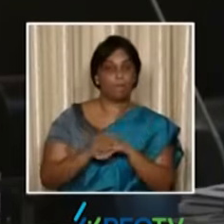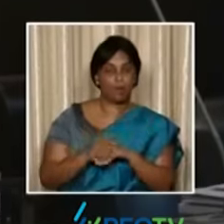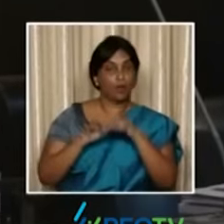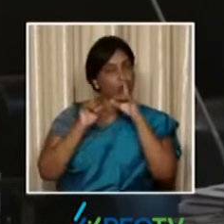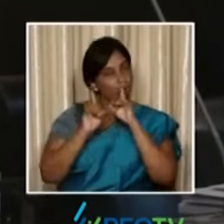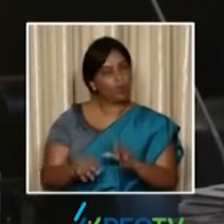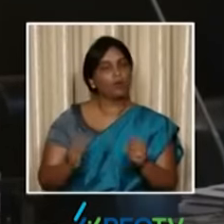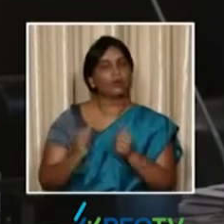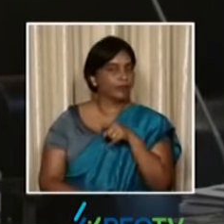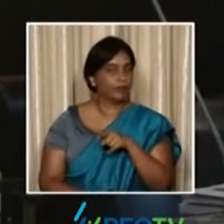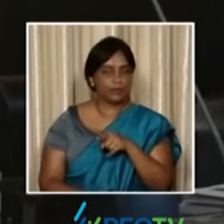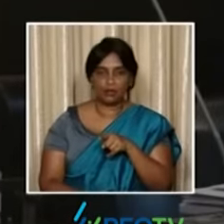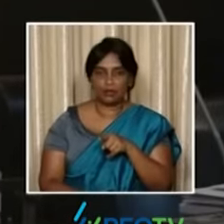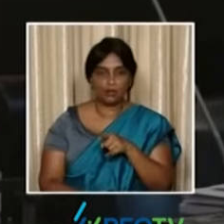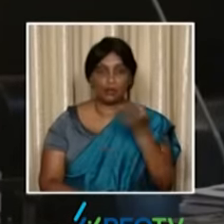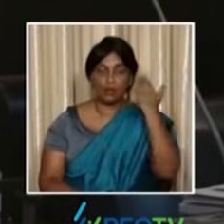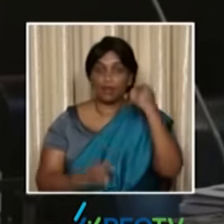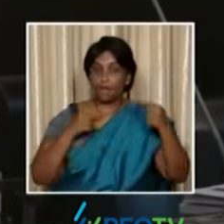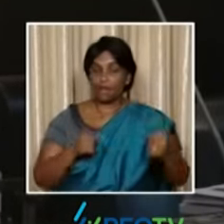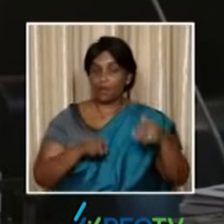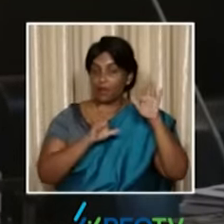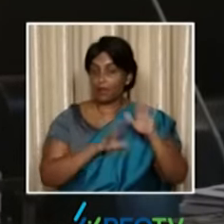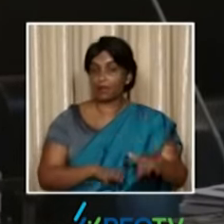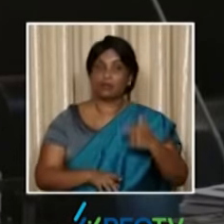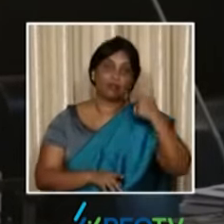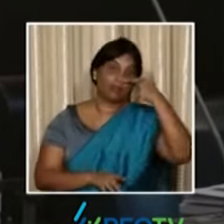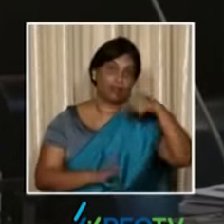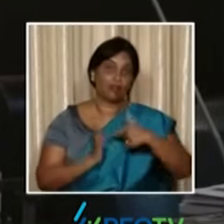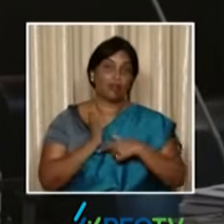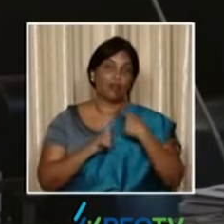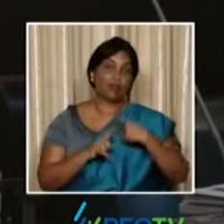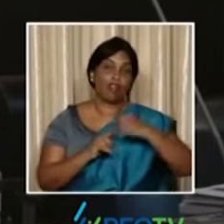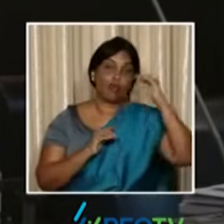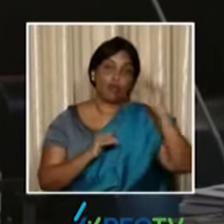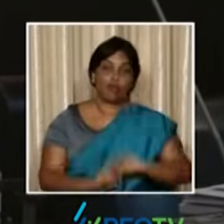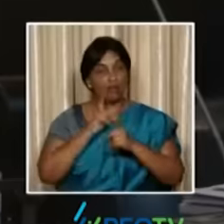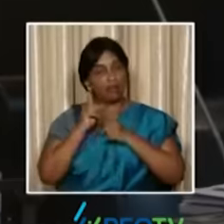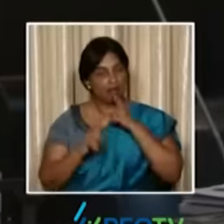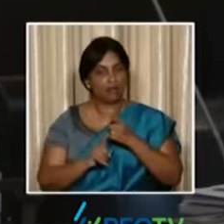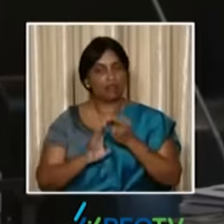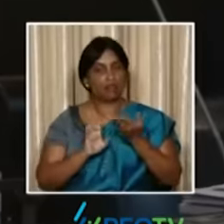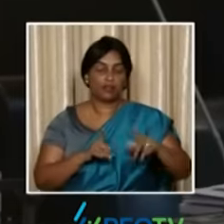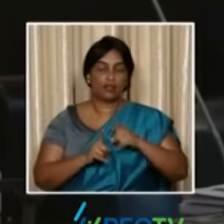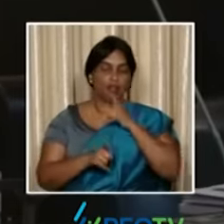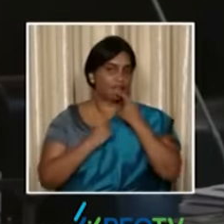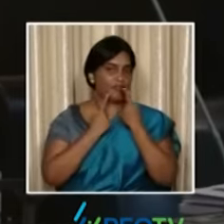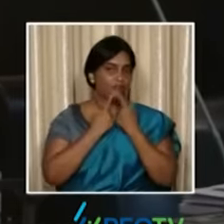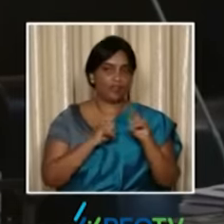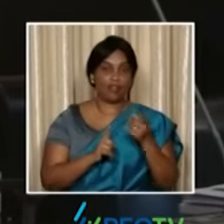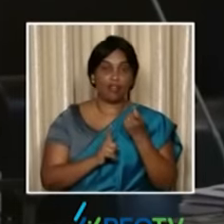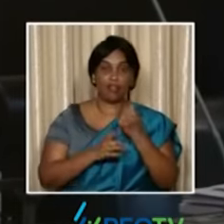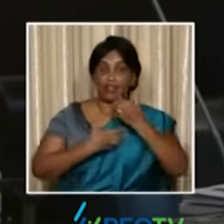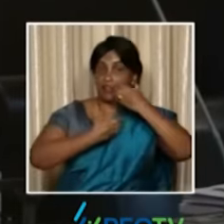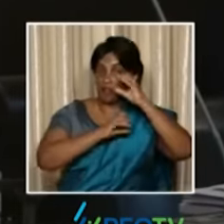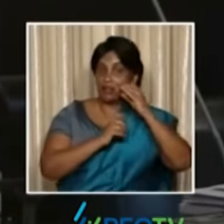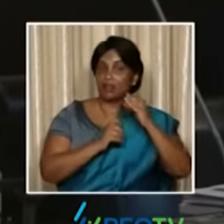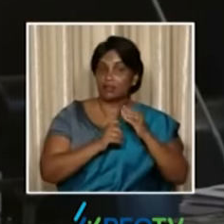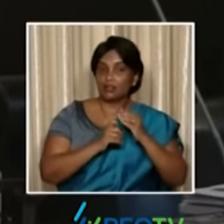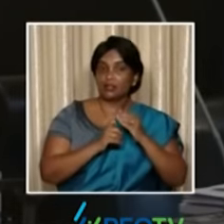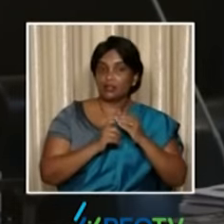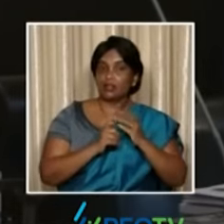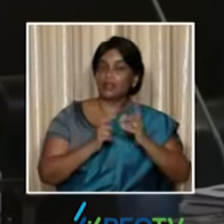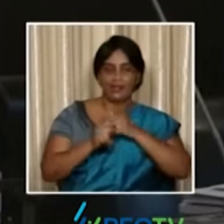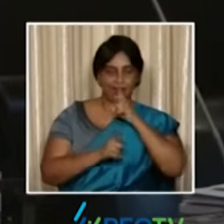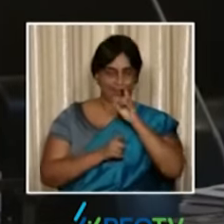දේම තමයි කරන්න වෙන්නේ කියලා. එදා විපක්ෂයේ ඉන්නකොට ඉන්ධනවල බදු අඩු කරොත් මෙච්චර ලාභ ගන්න පුළුවන්. විපක්ෂයේ ඉඳලා ආර්ථික විද්‍යාව උණ්ඩුකු පුච්ච